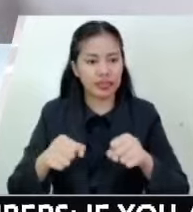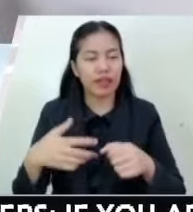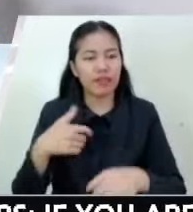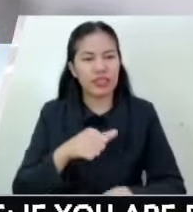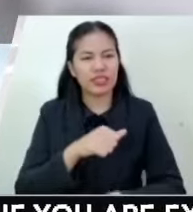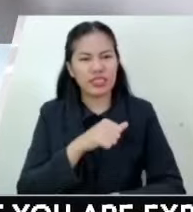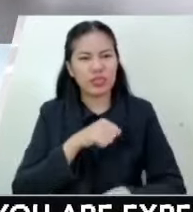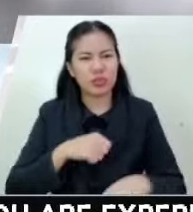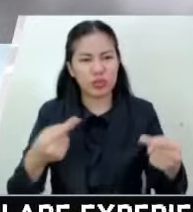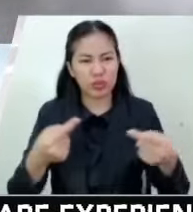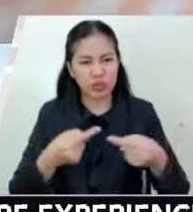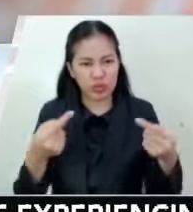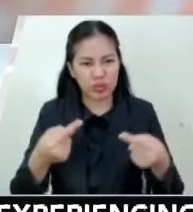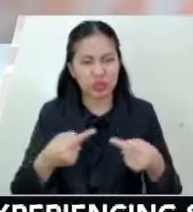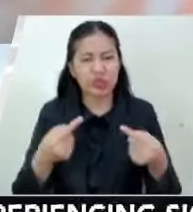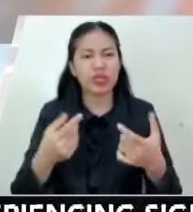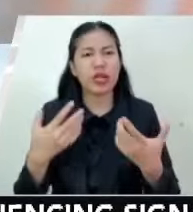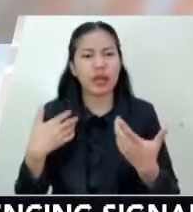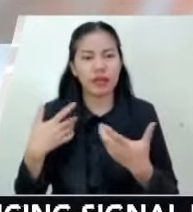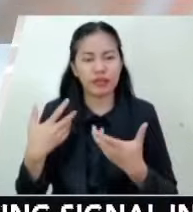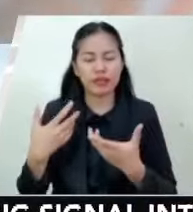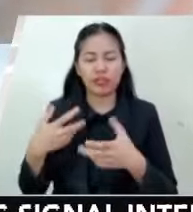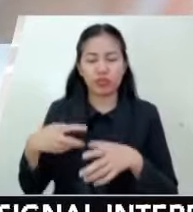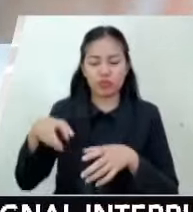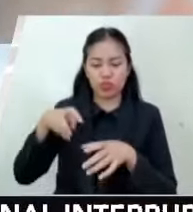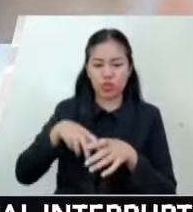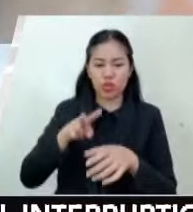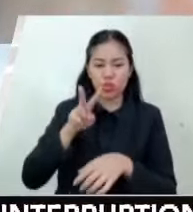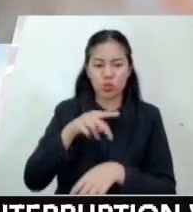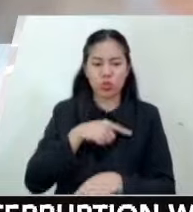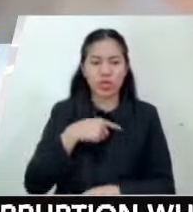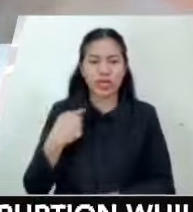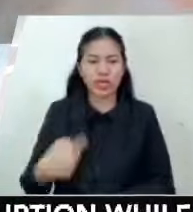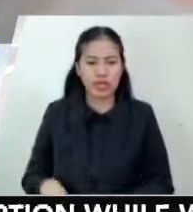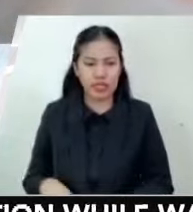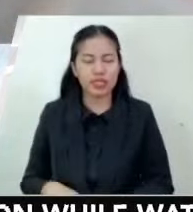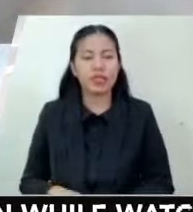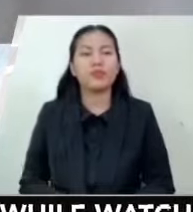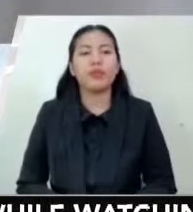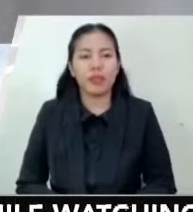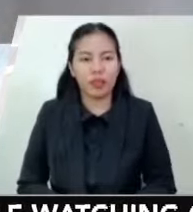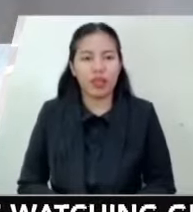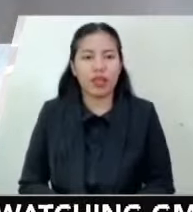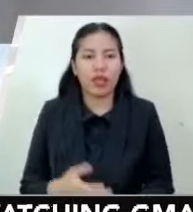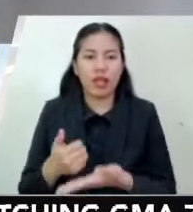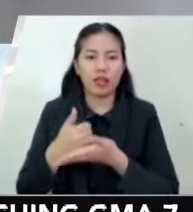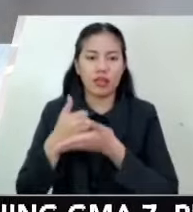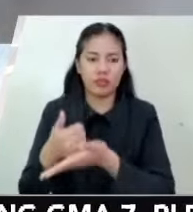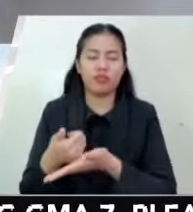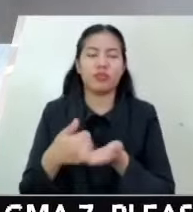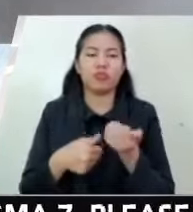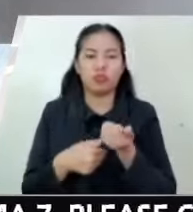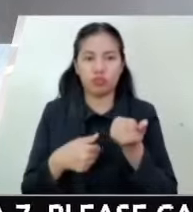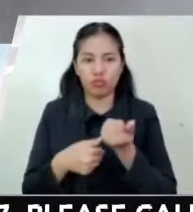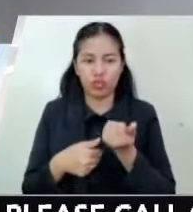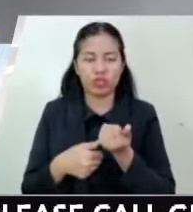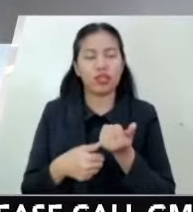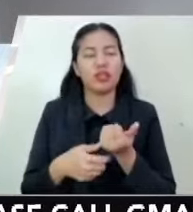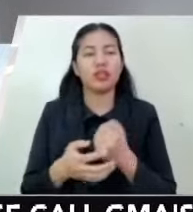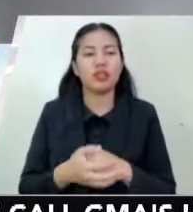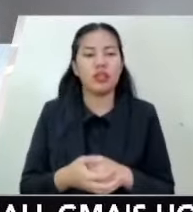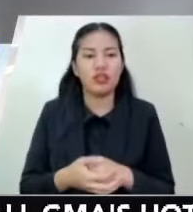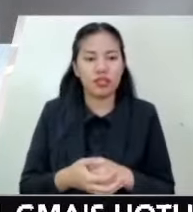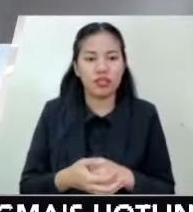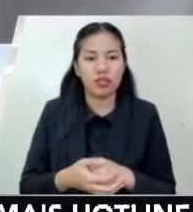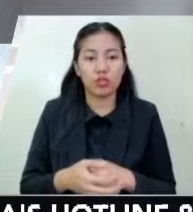ng e-bike na may sakay na 2 Chinese. Agad naman siyang binigyan ng first aid ng mga otoridad. Walang pahayag ang 2 Chinese na hindi